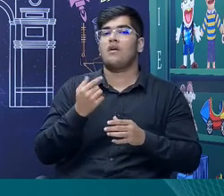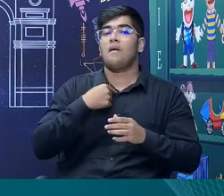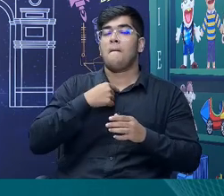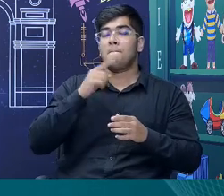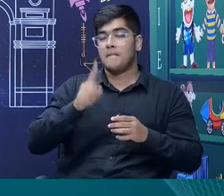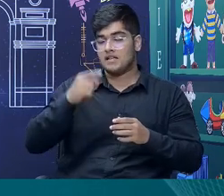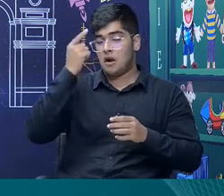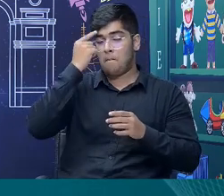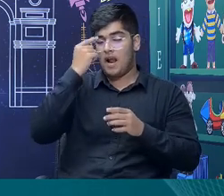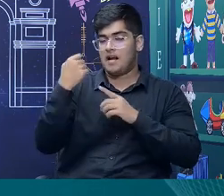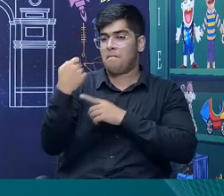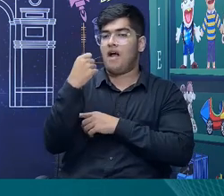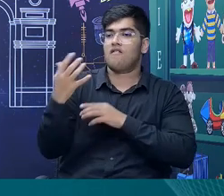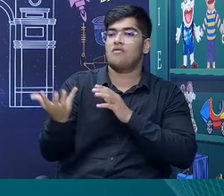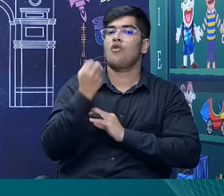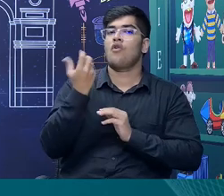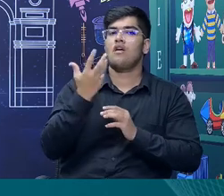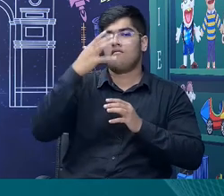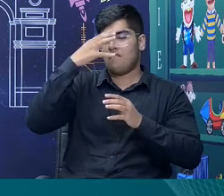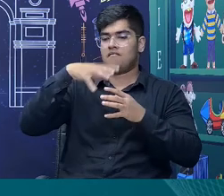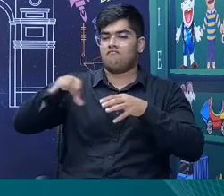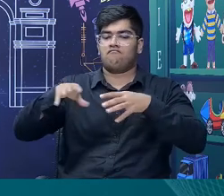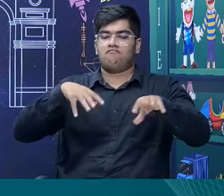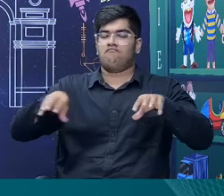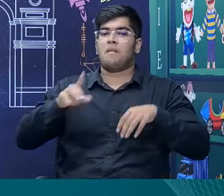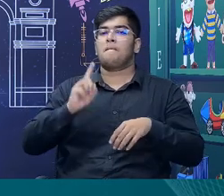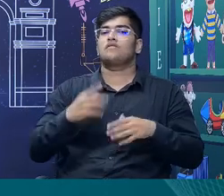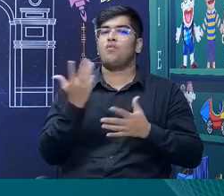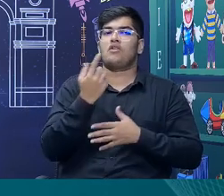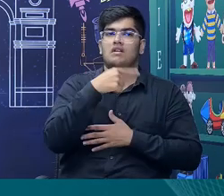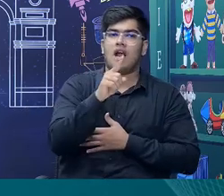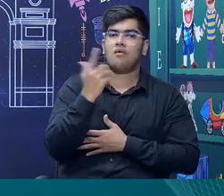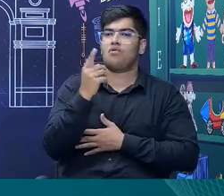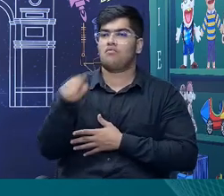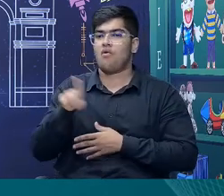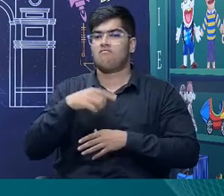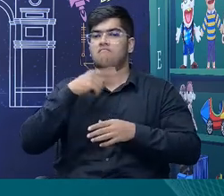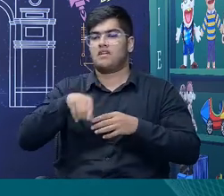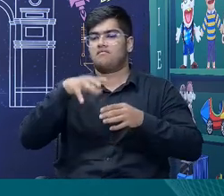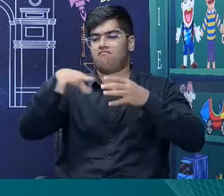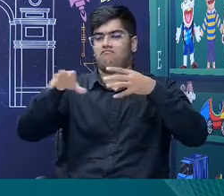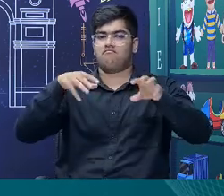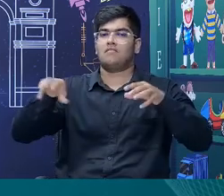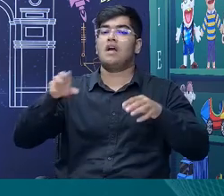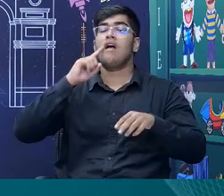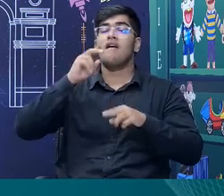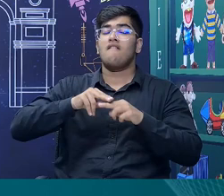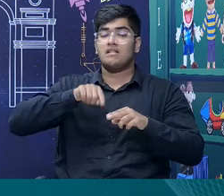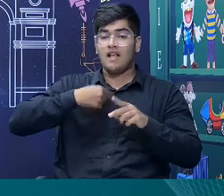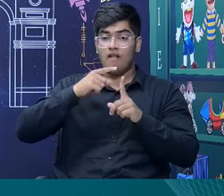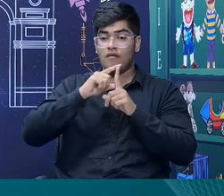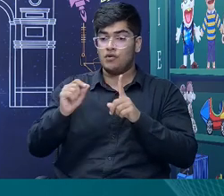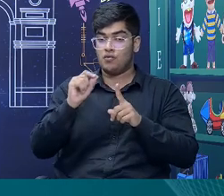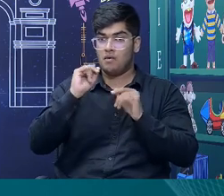डिस्क्रिमिनेशन पावर को इस्तेमाल करना चाहिए की क्या सही है क्या गलत अगर हमारा इंटेंशन ही सही नहीं होगा